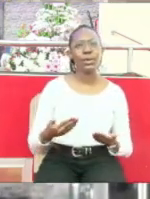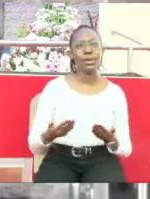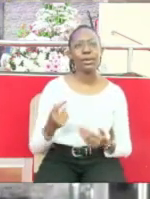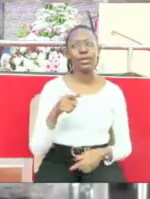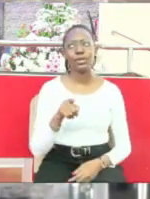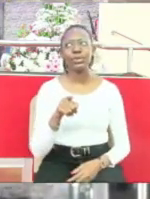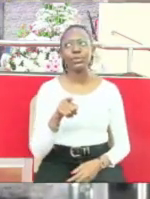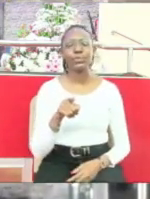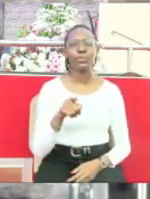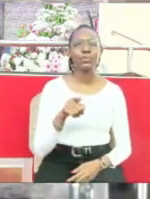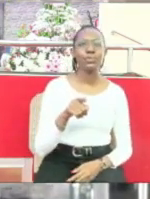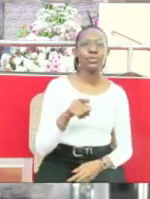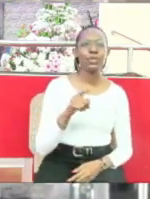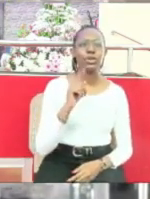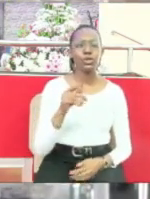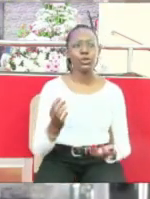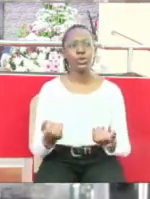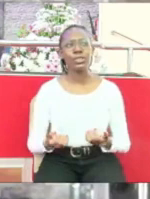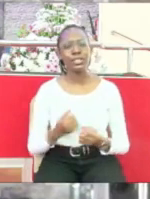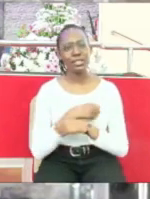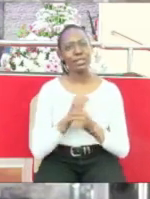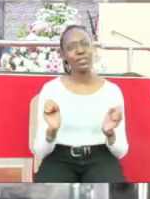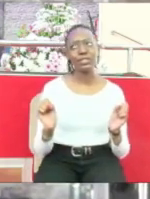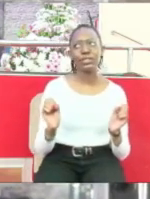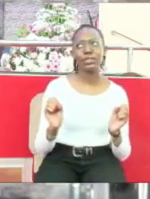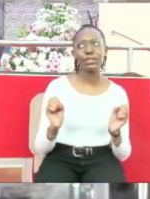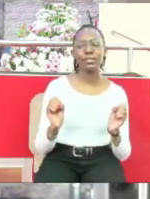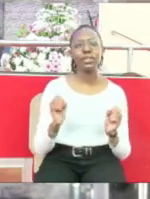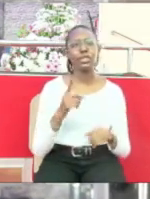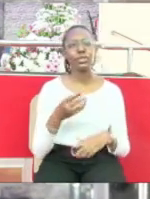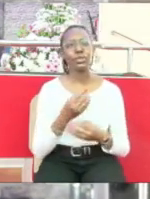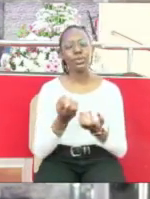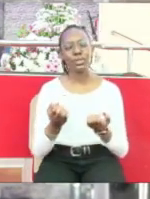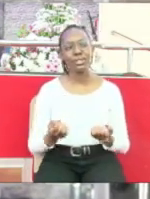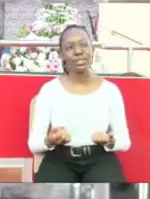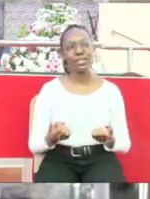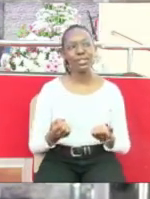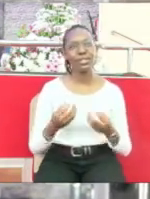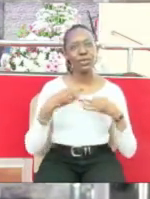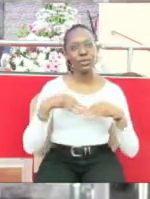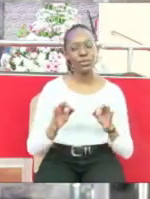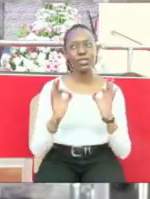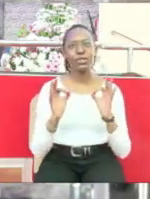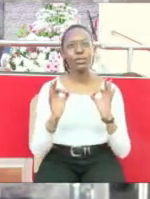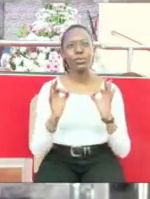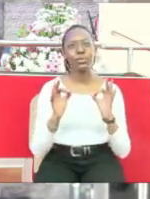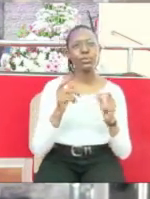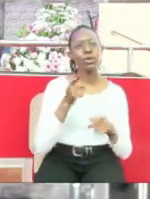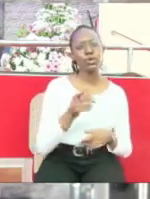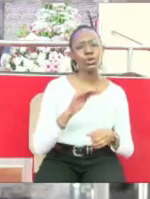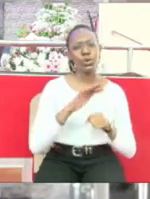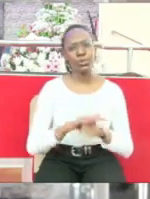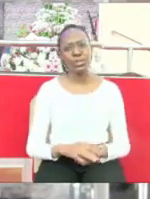you? Do you need salvation? Je, mnahitaji wokovu? Do you need to be free? Mnahitaji kuwa huru? Are you oppressed? Mmefinyiliwa? He